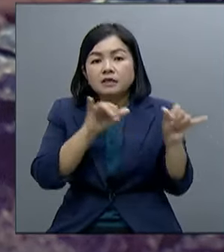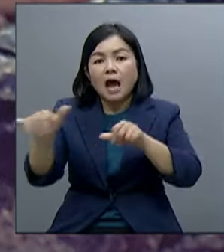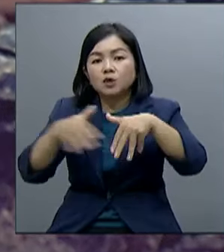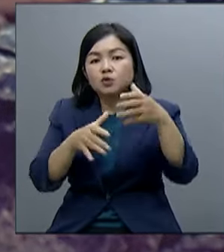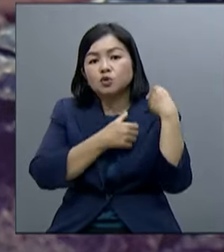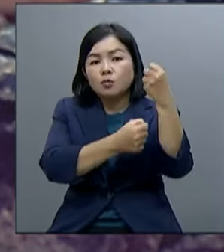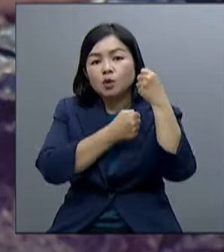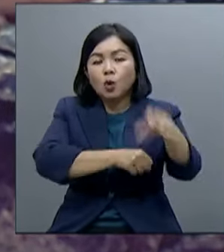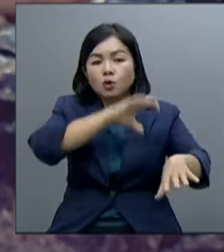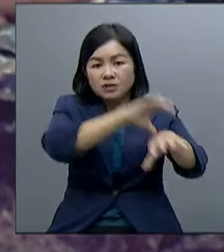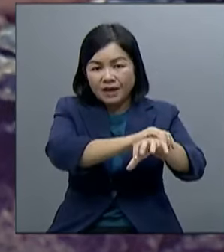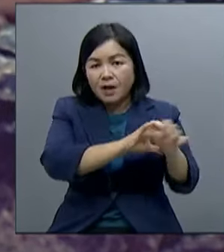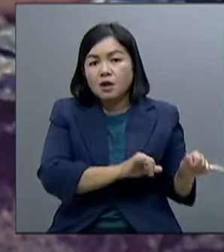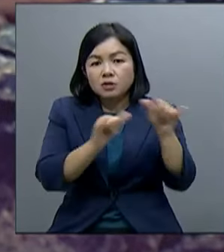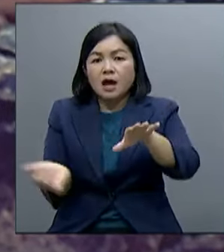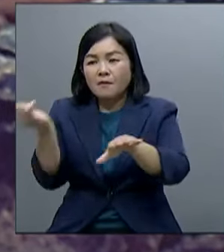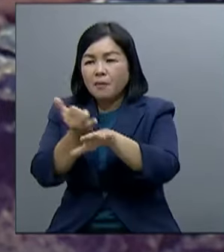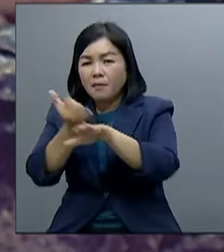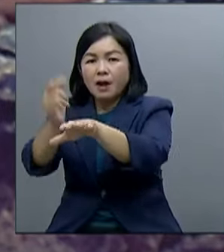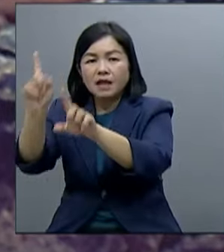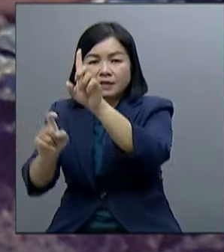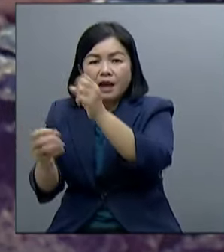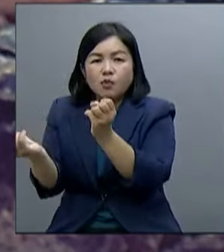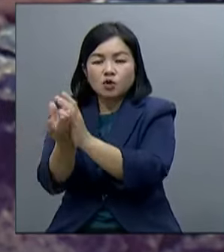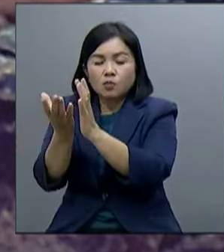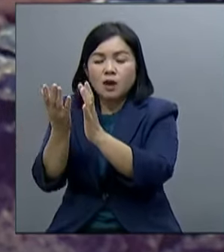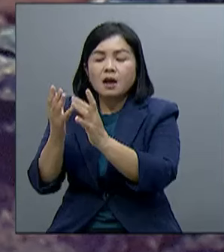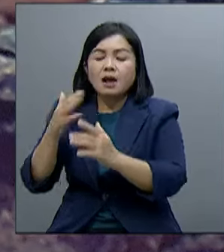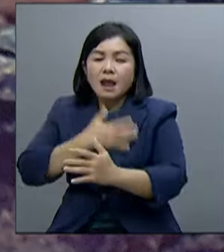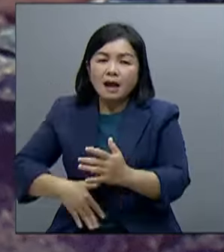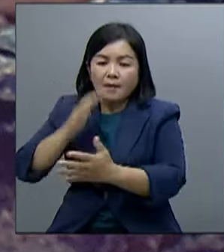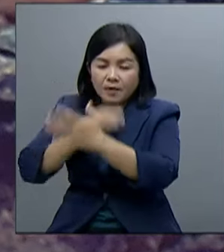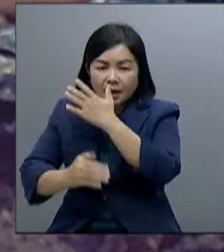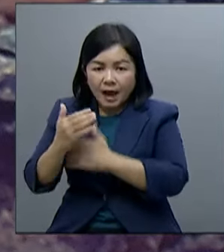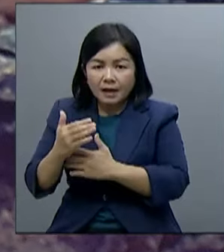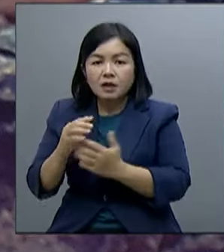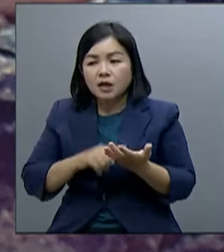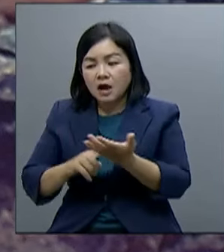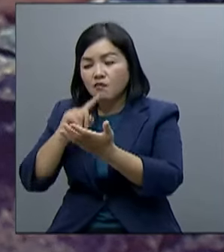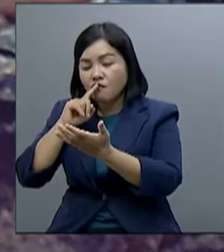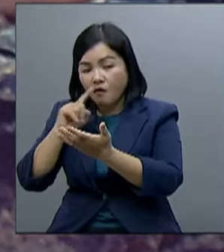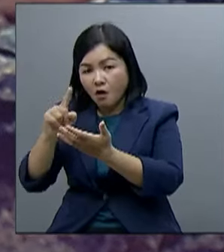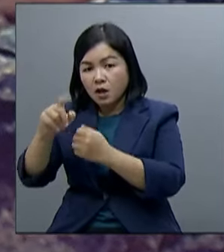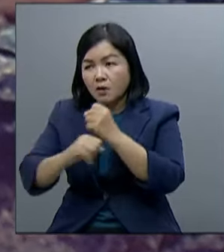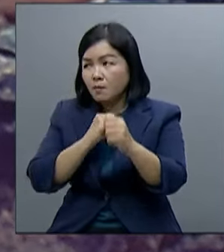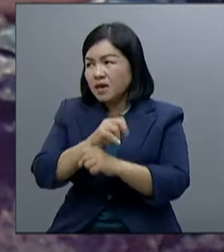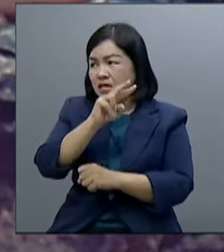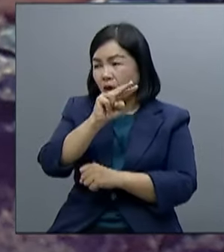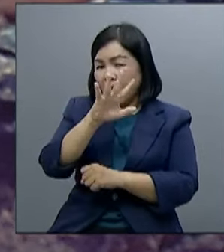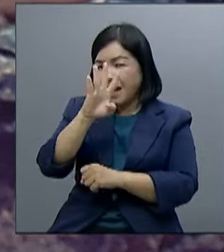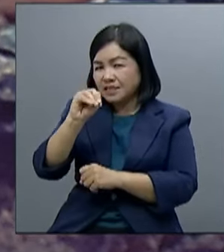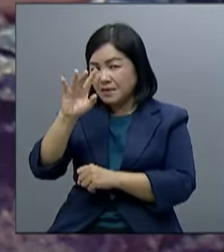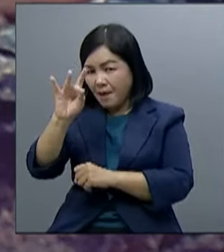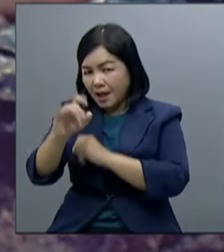จับกุมในช่วงปี 2548- 2549มี 7สำนวนด้วยกันนะคะต่อมามีการเจรจา